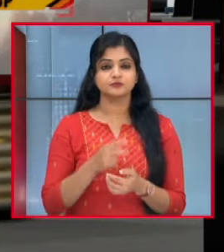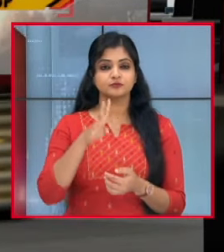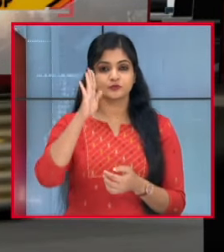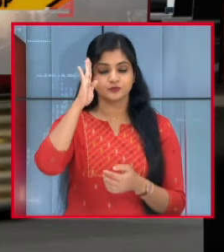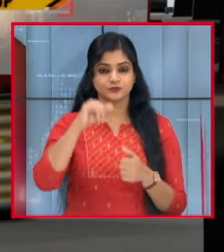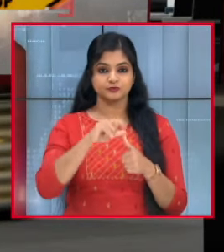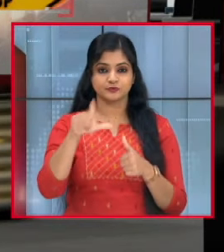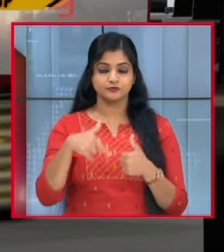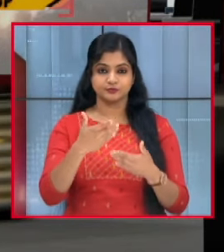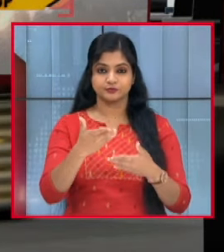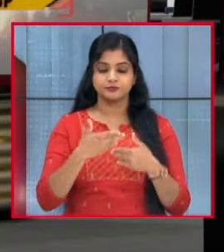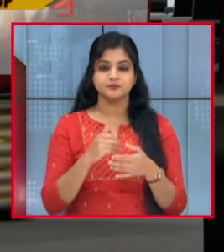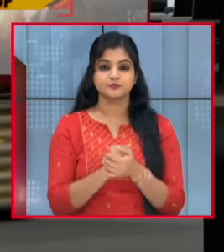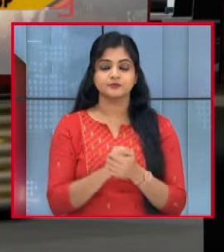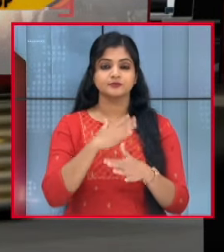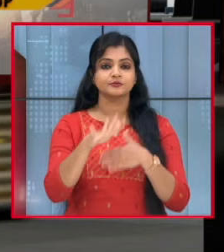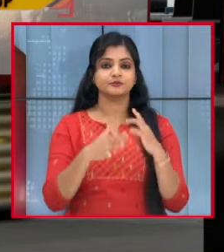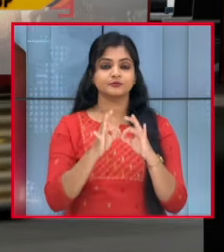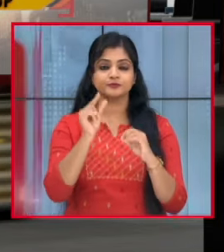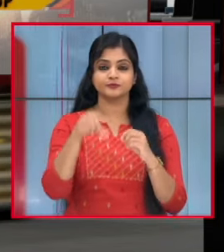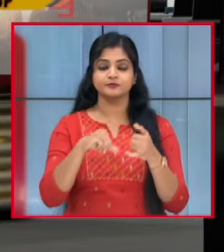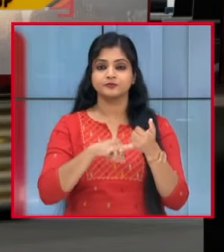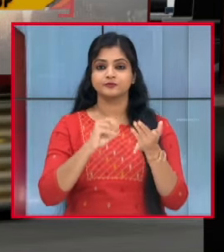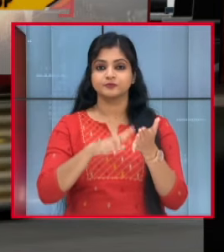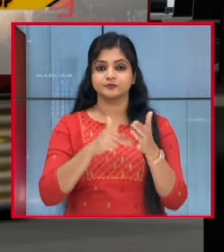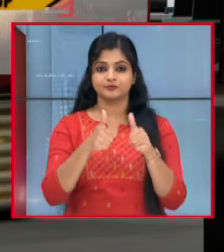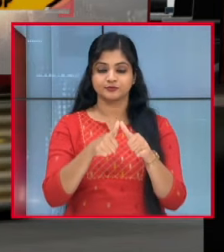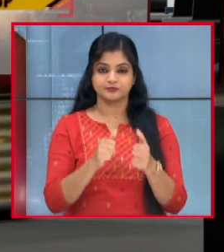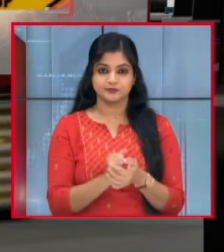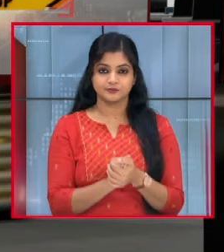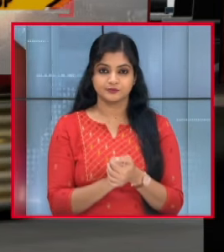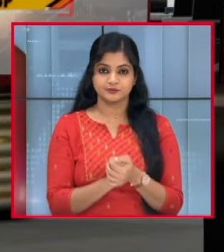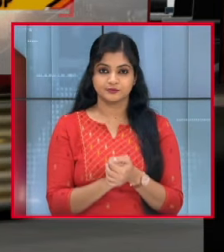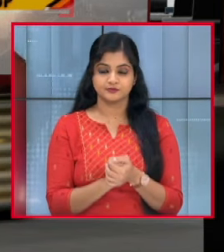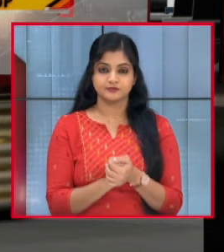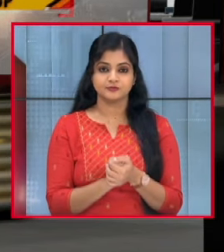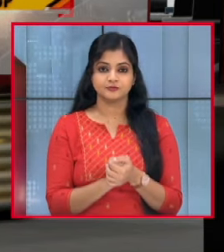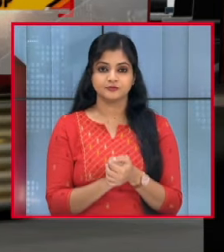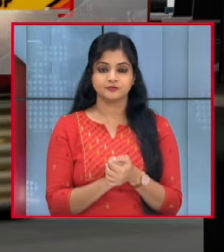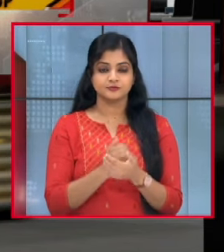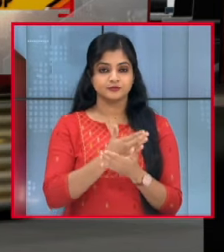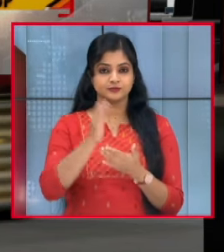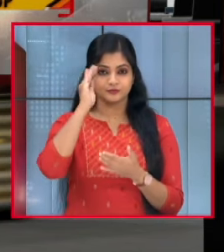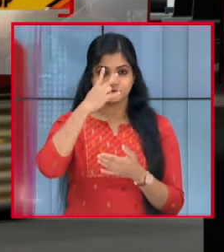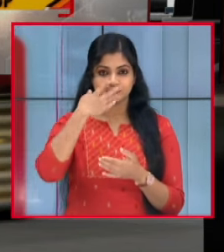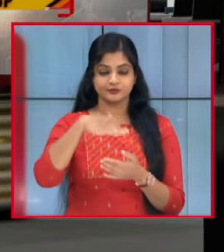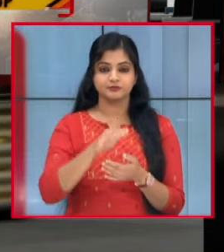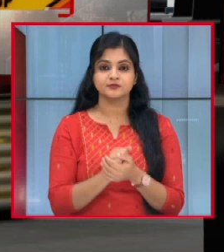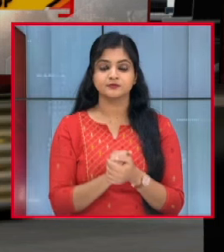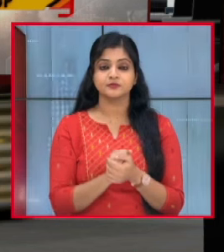നമസ്കാരം. 24 റൗണ്ടപ്പിലേക്ക് പ്രിയ പ്രേക്ഷകർക്ക് സ്വാഗതം. ഞാൻ ഗോകുൽ രവി. എന്നോടൊപ്പം കേൾവി പരിമിതരെ സഹായിക്കുവാനായി സോന ജെറി. വിശദമായ